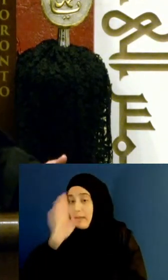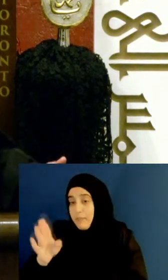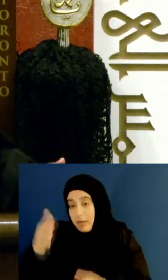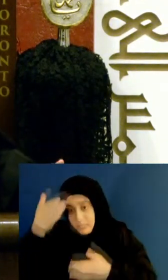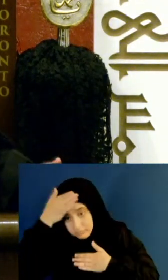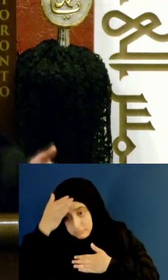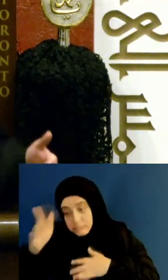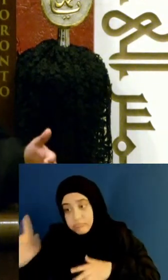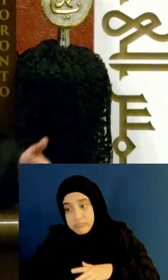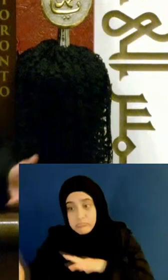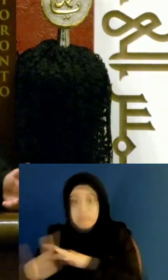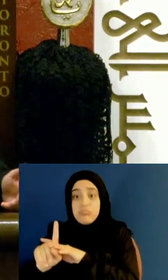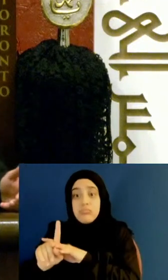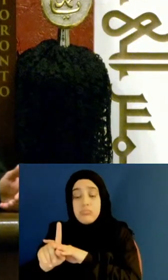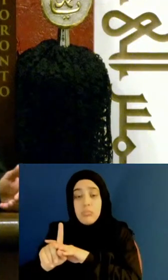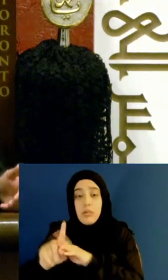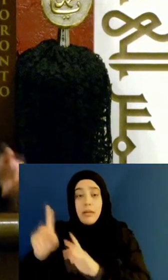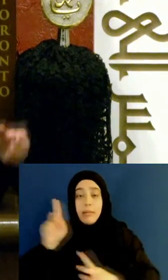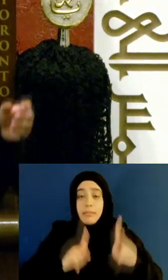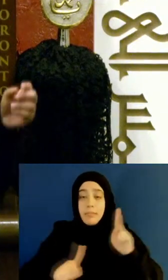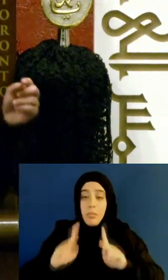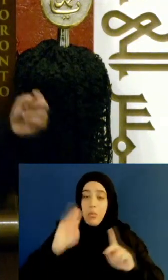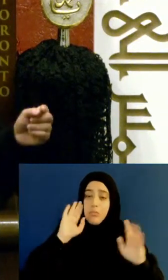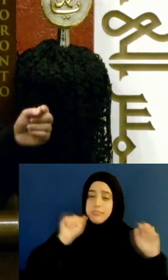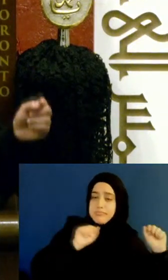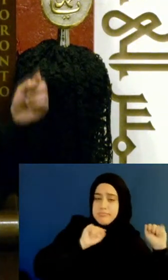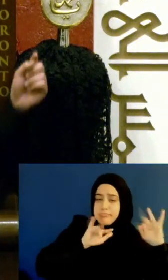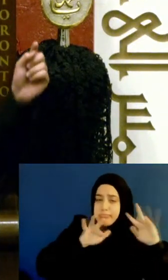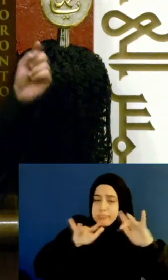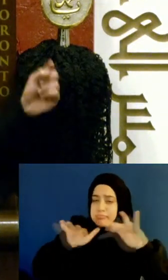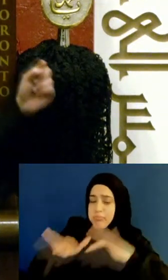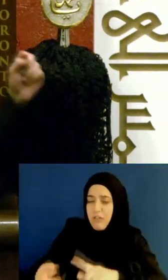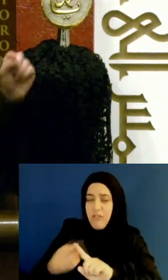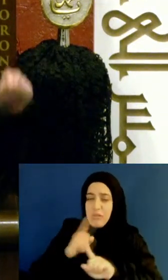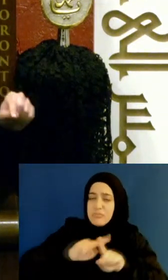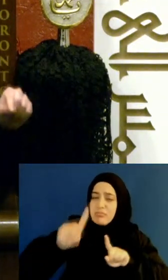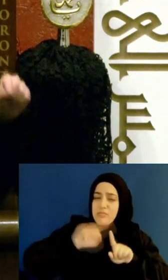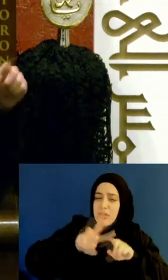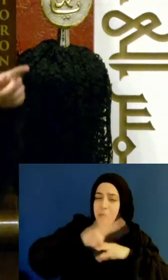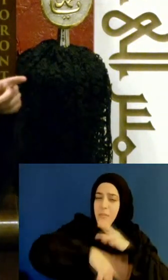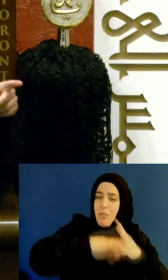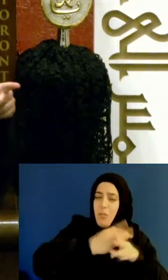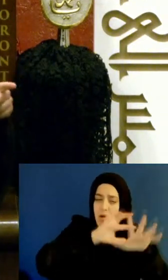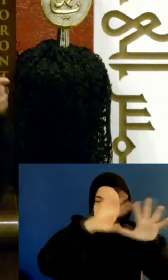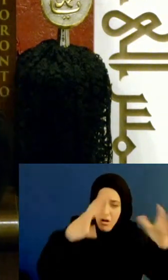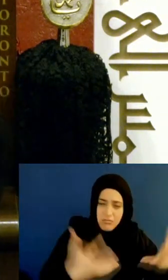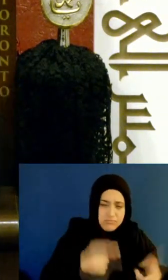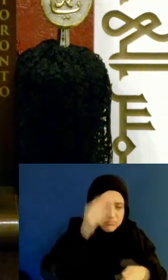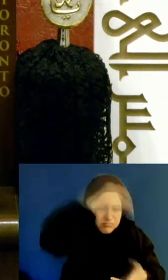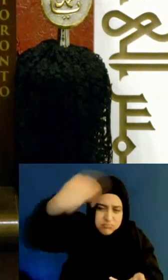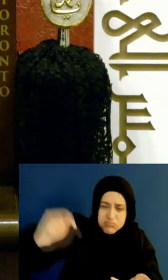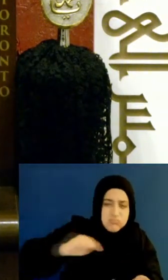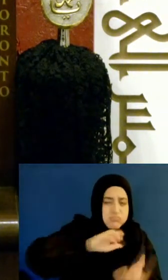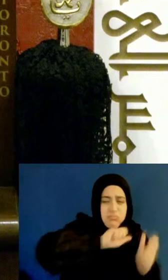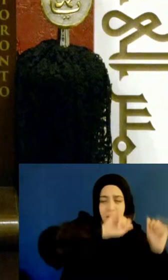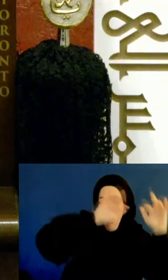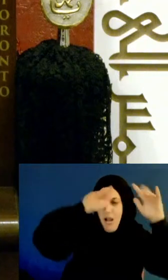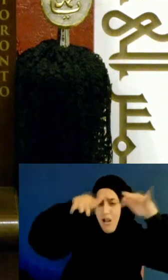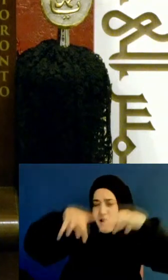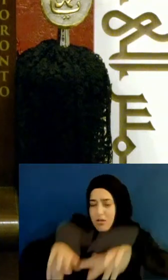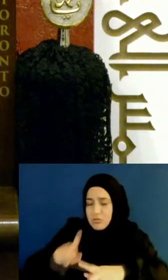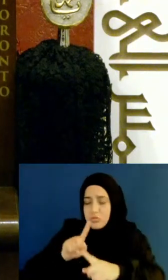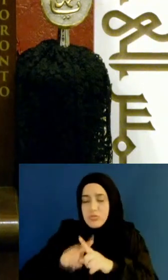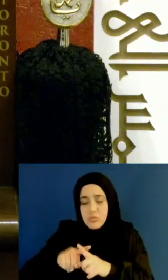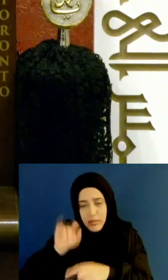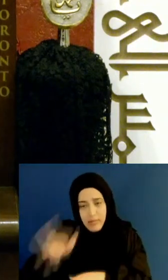from every part of the world, a manifestation and an actualization of this verse, إِذَا جَاءَ نَصْرُ